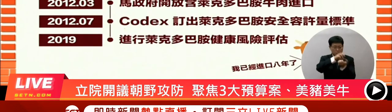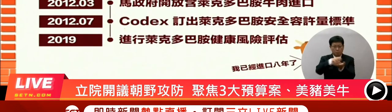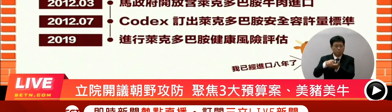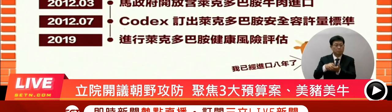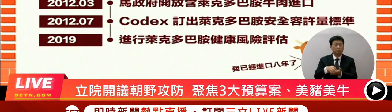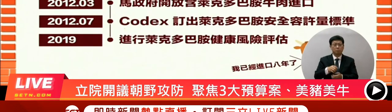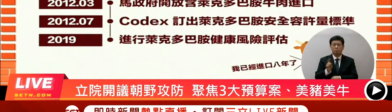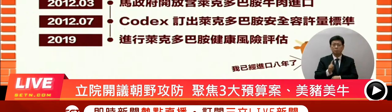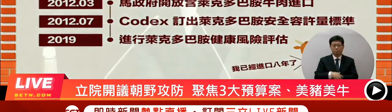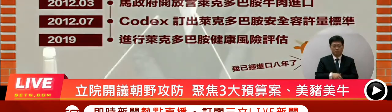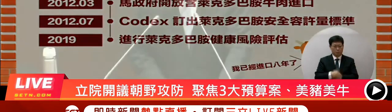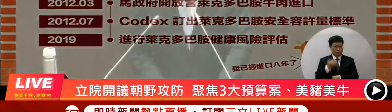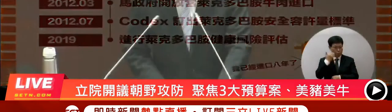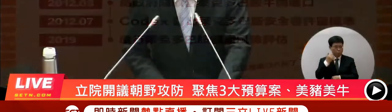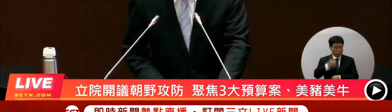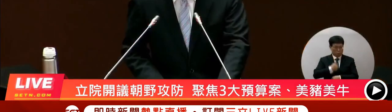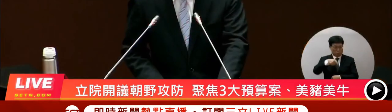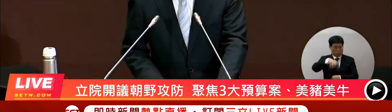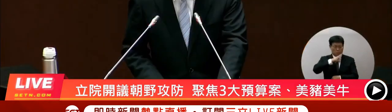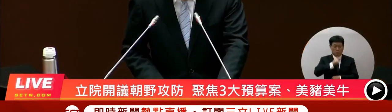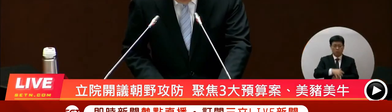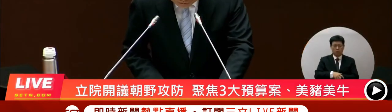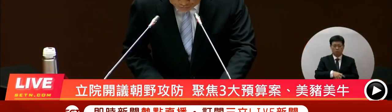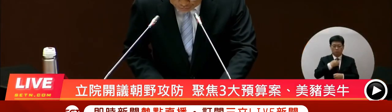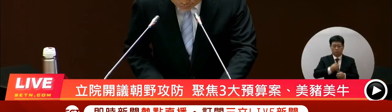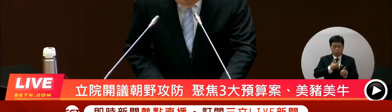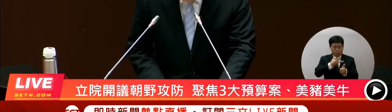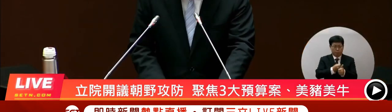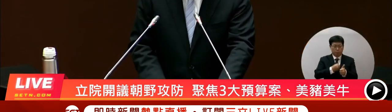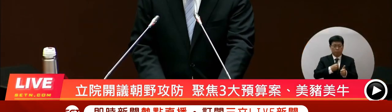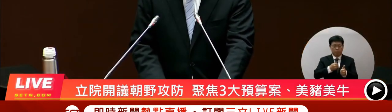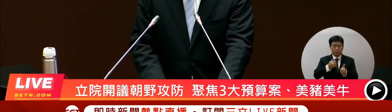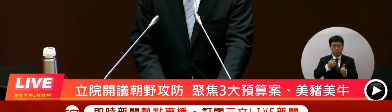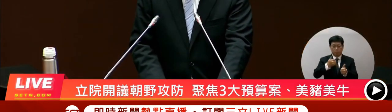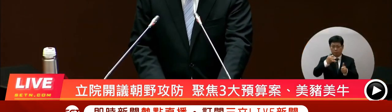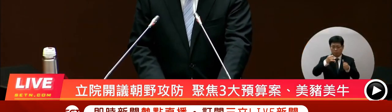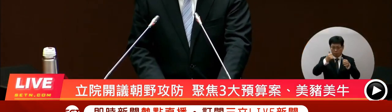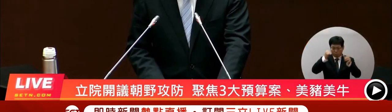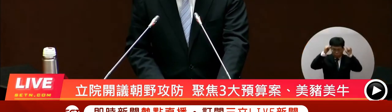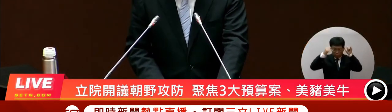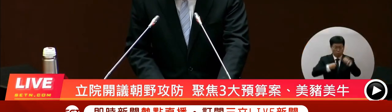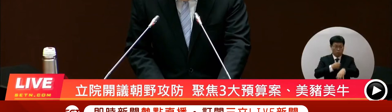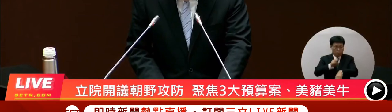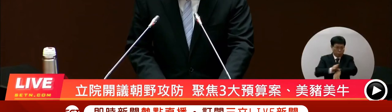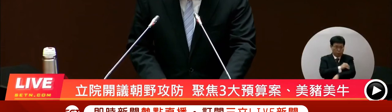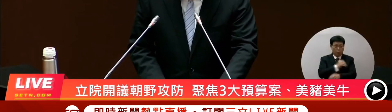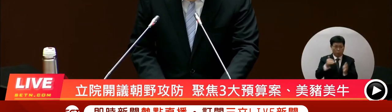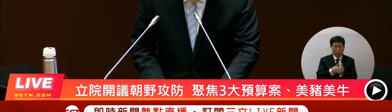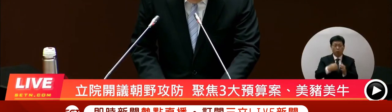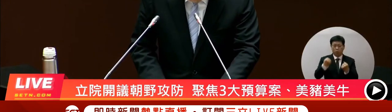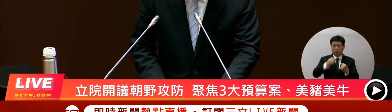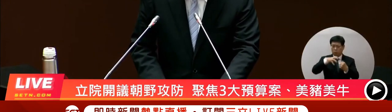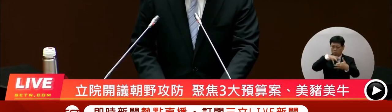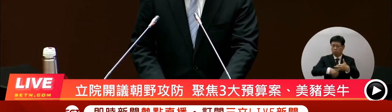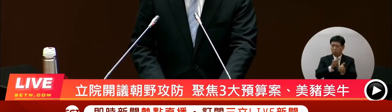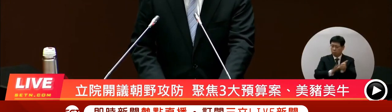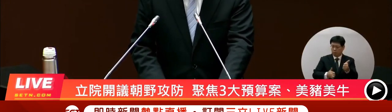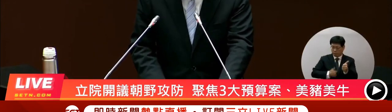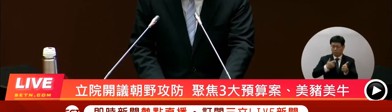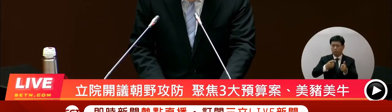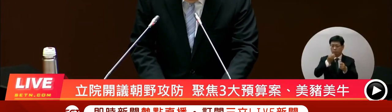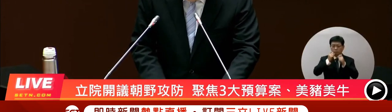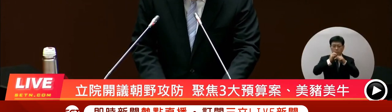明，含有莱克多巴胺的美国牛肉进口在国内并没有造成食安